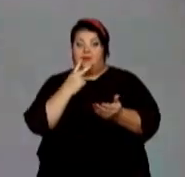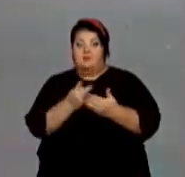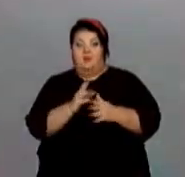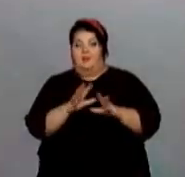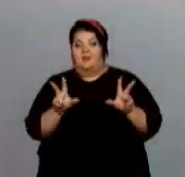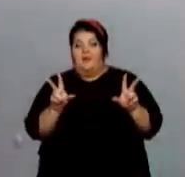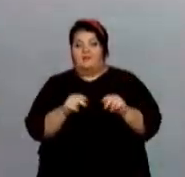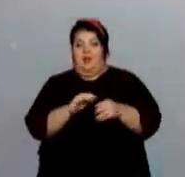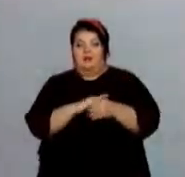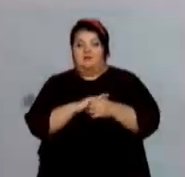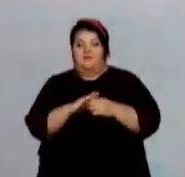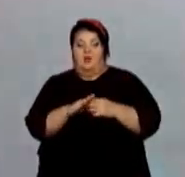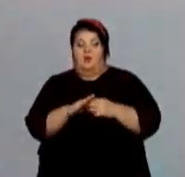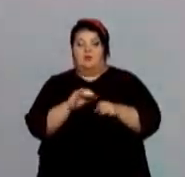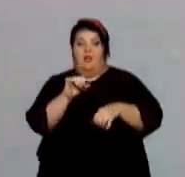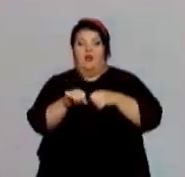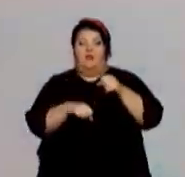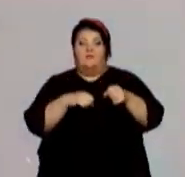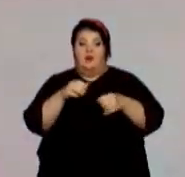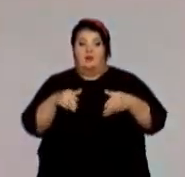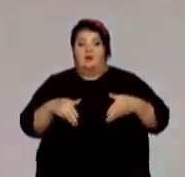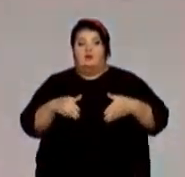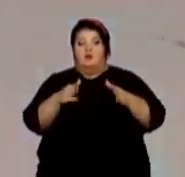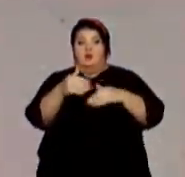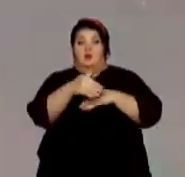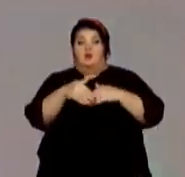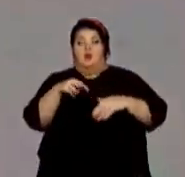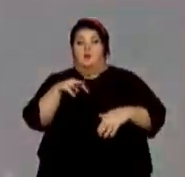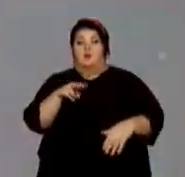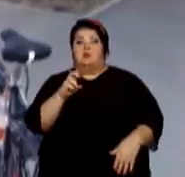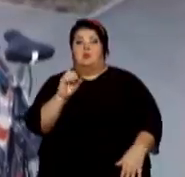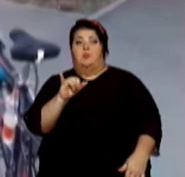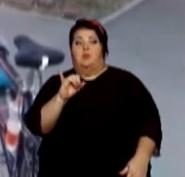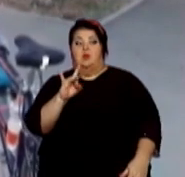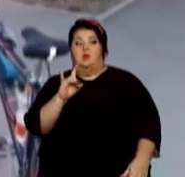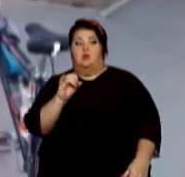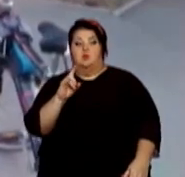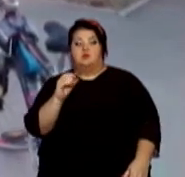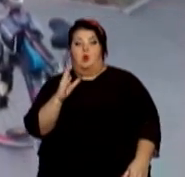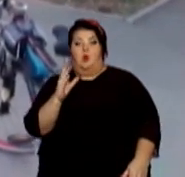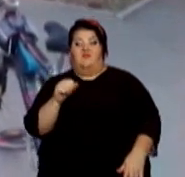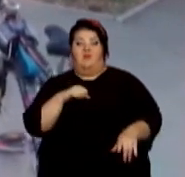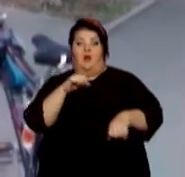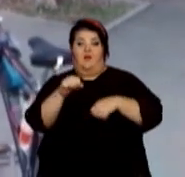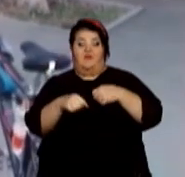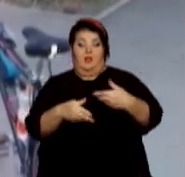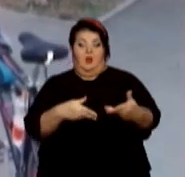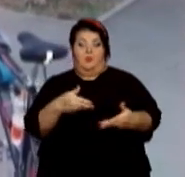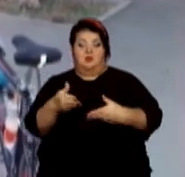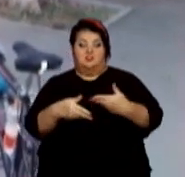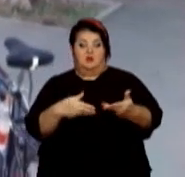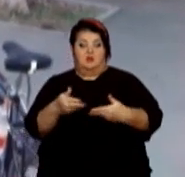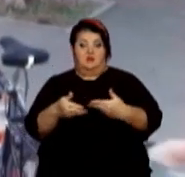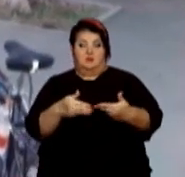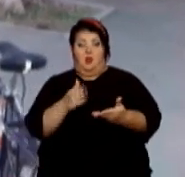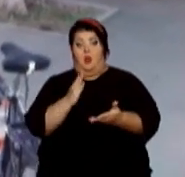невдалість виконання велоінфраструктури на вулиці Маршала Бірозова, велопішохідний рух все-таки має